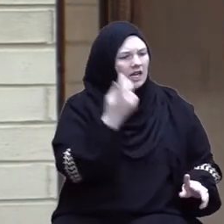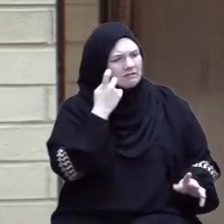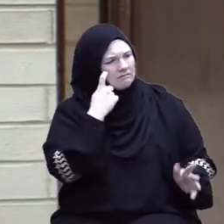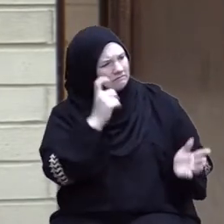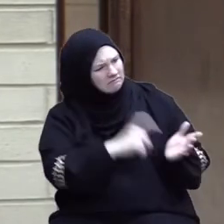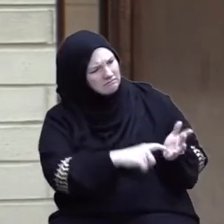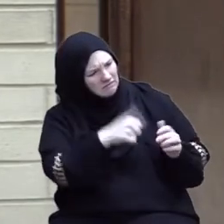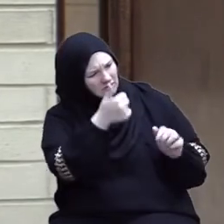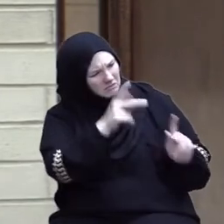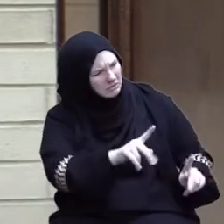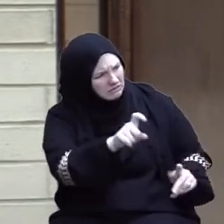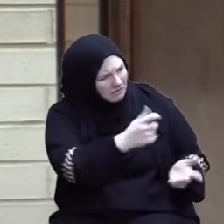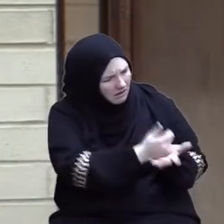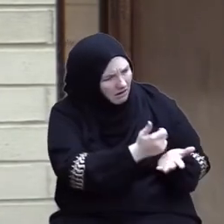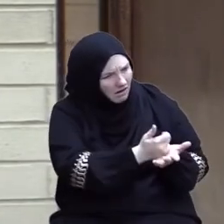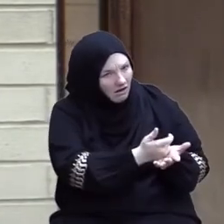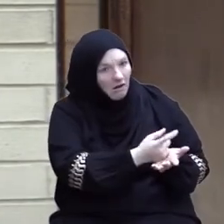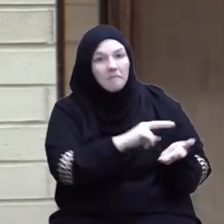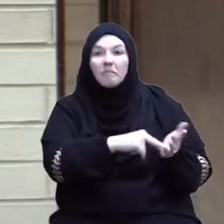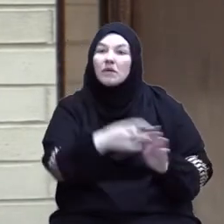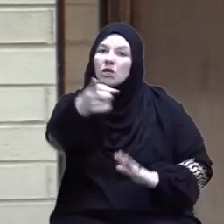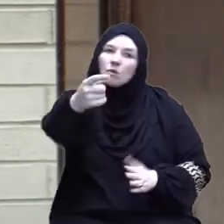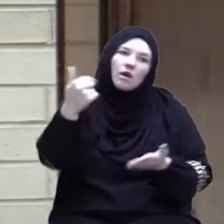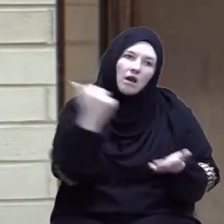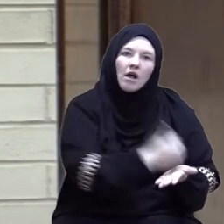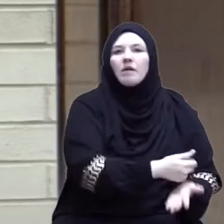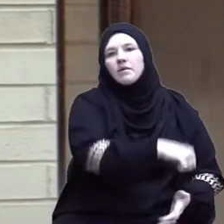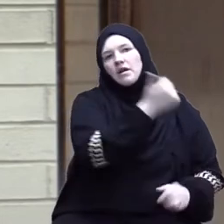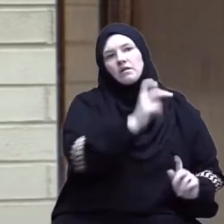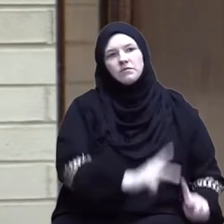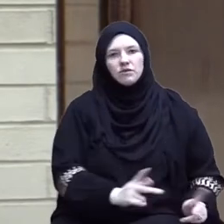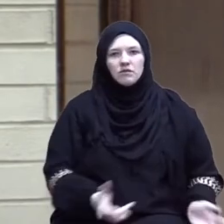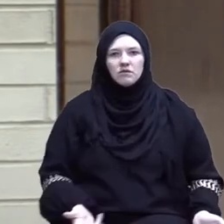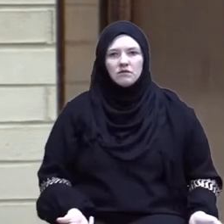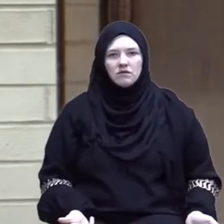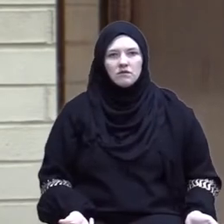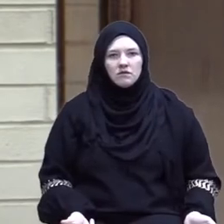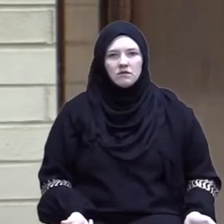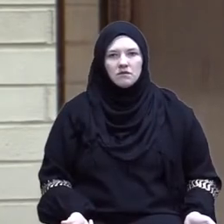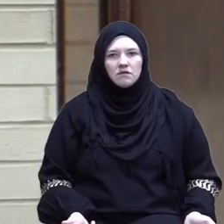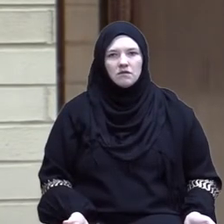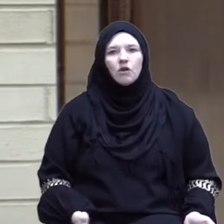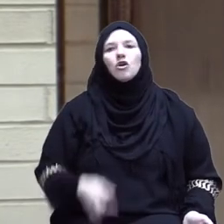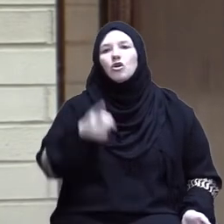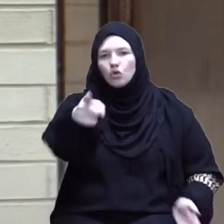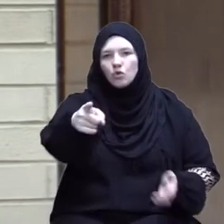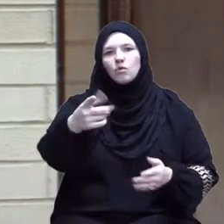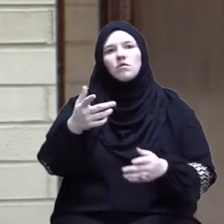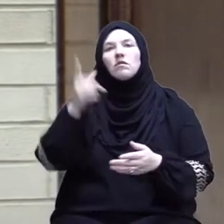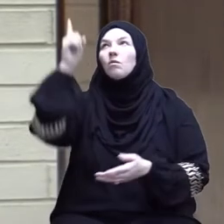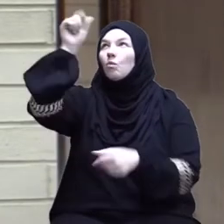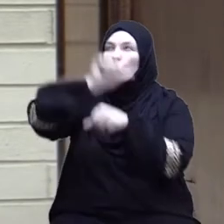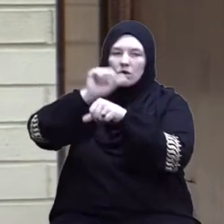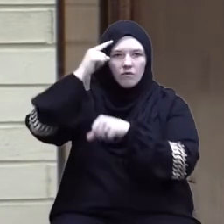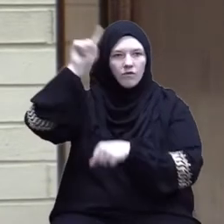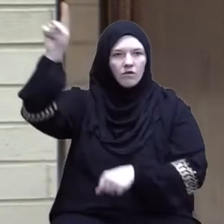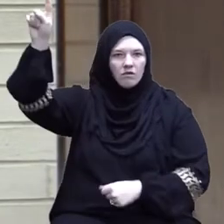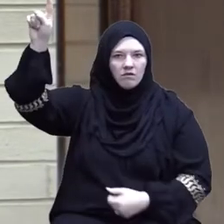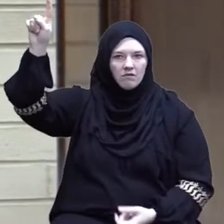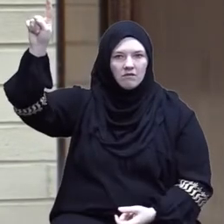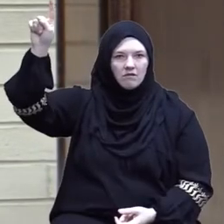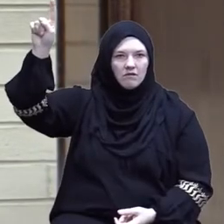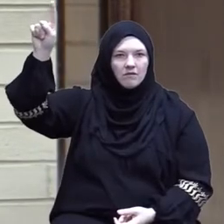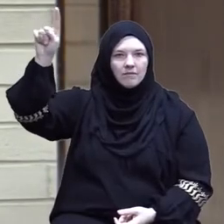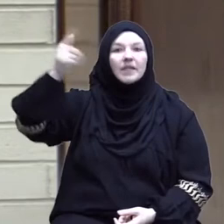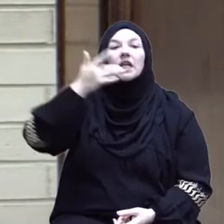a blessing. طوبى لمن جعل الله حوائج الناس عنده. Lucky